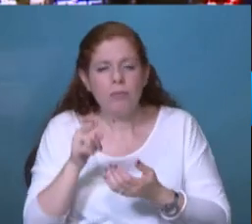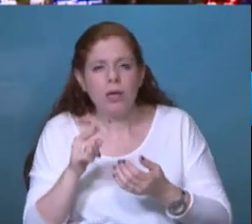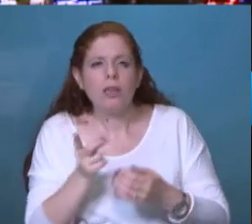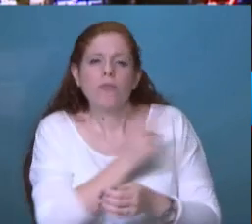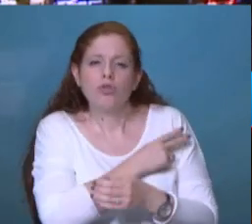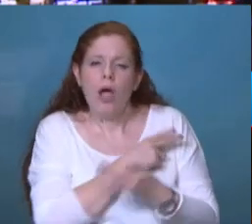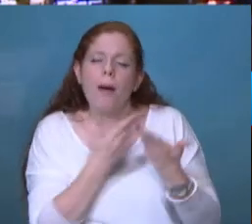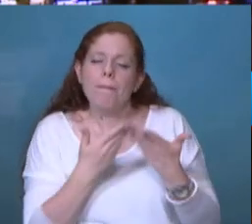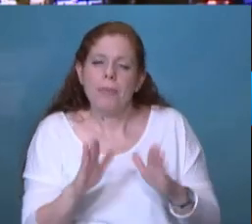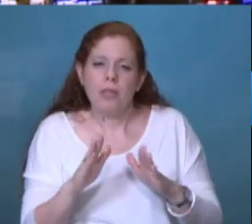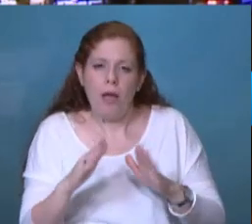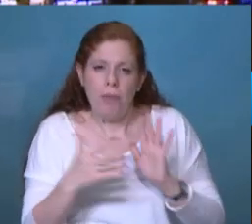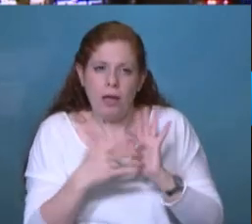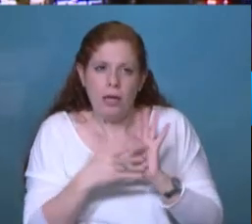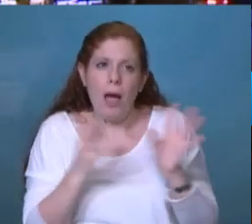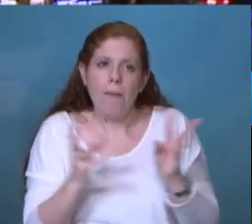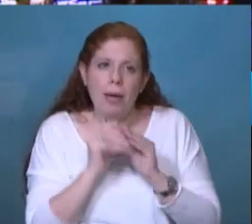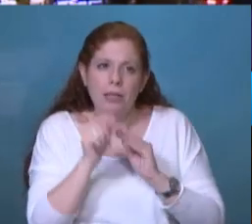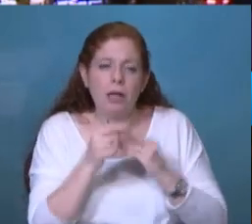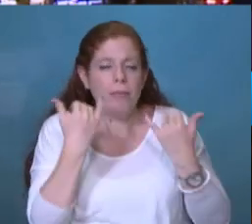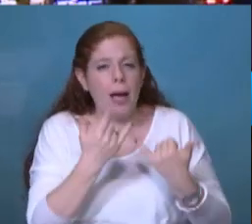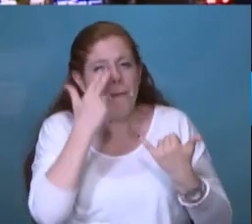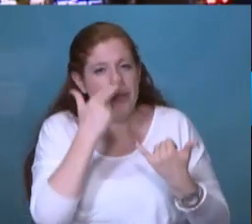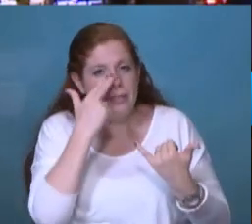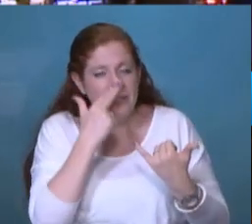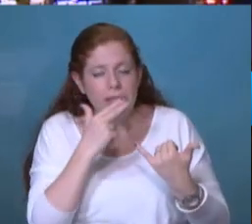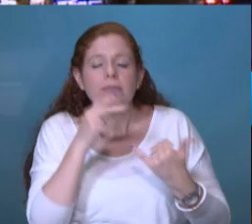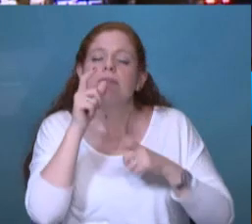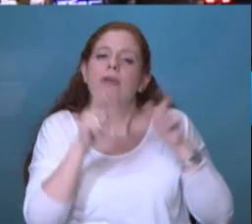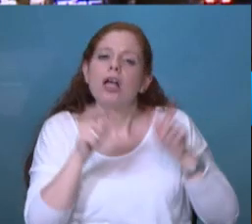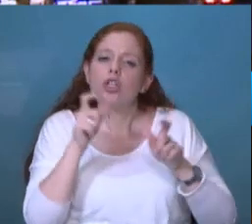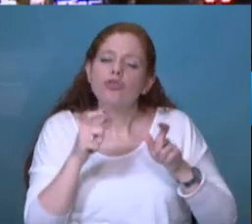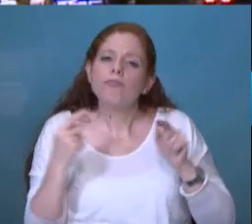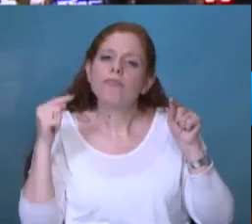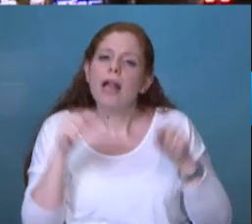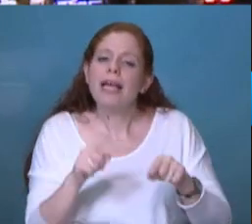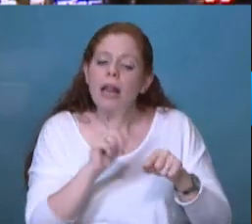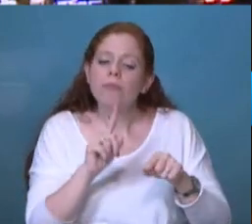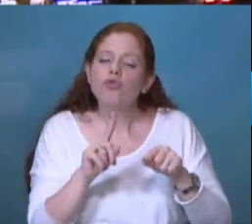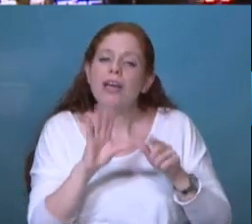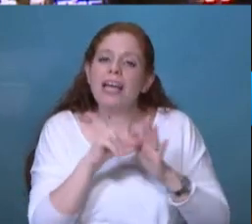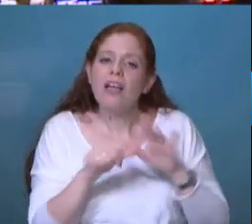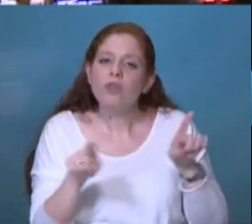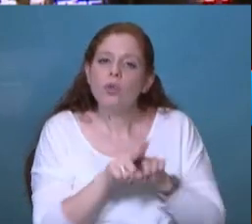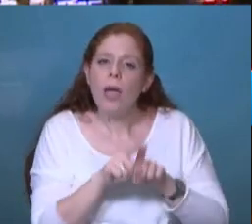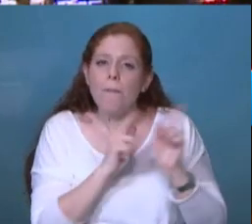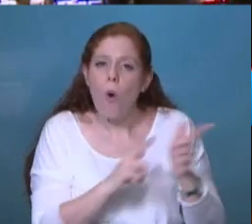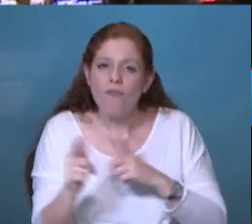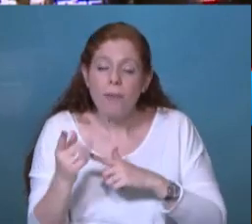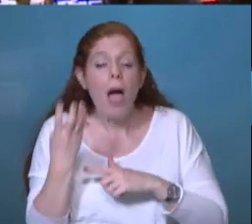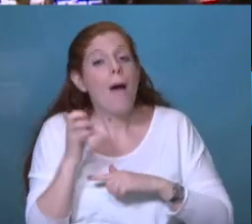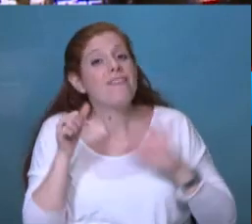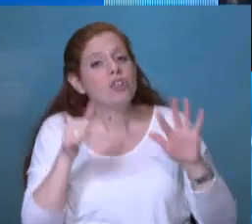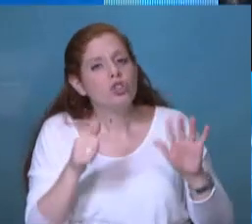המשטרה הצבאית החוקרת יחד איתם. כרגע מנסים אנשי הזיהוי הפלילי להגיע למי שגנב את אותם רובים, 46